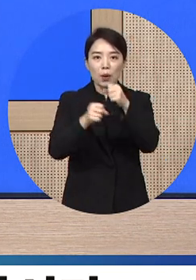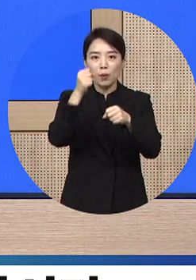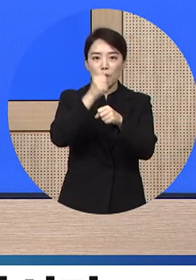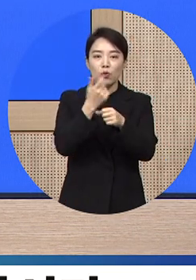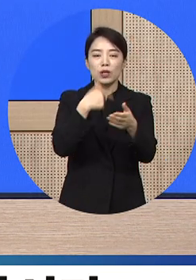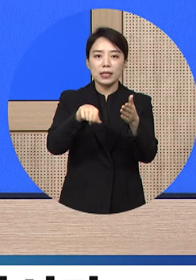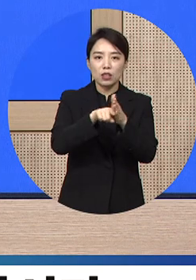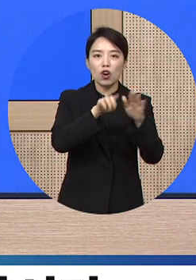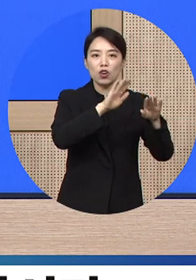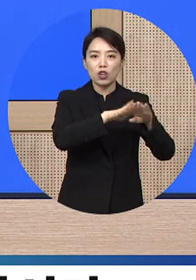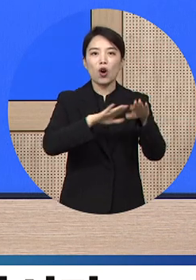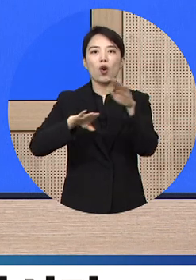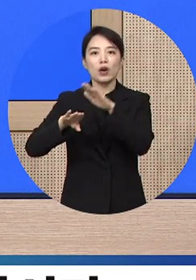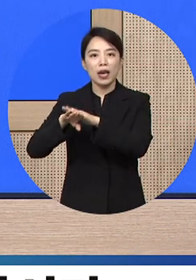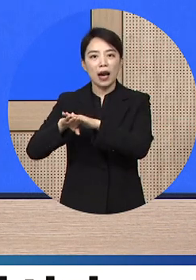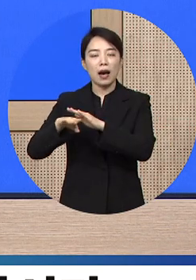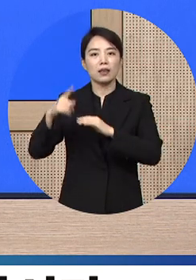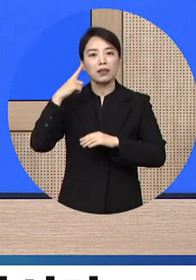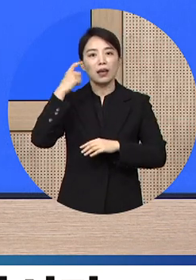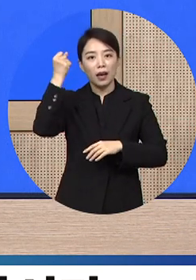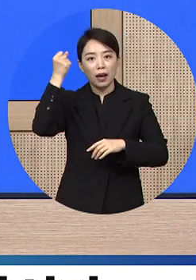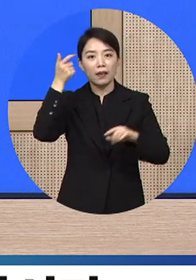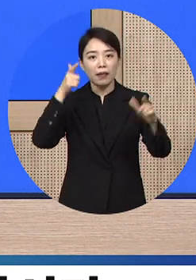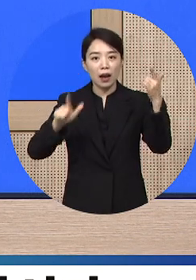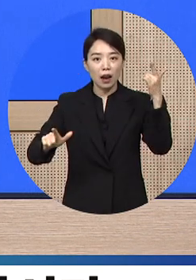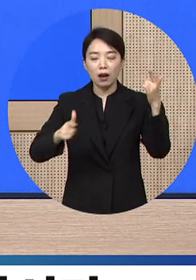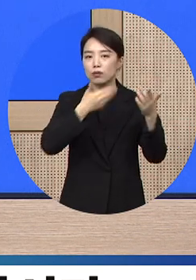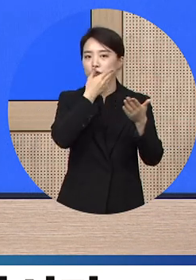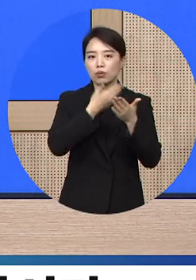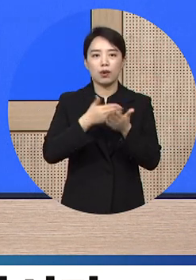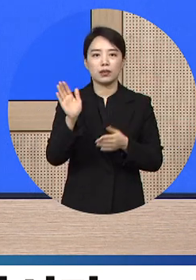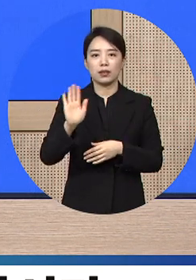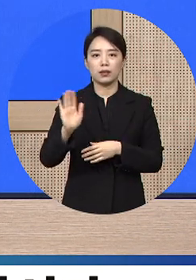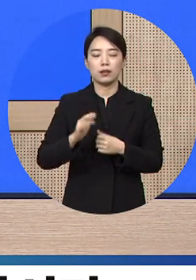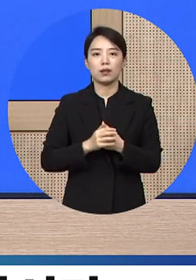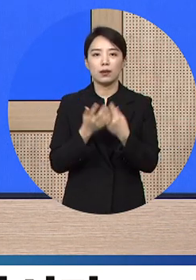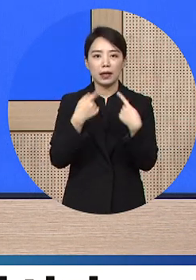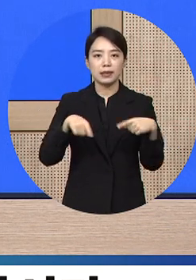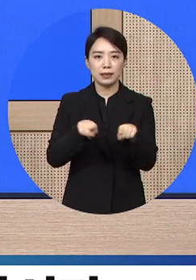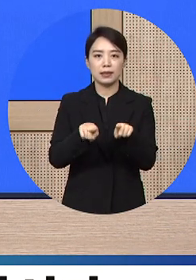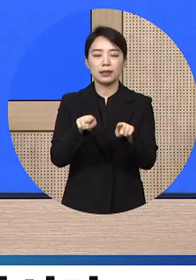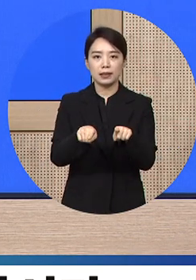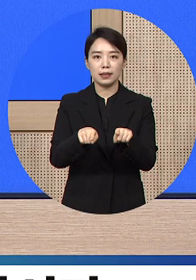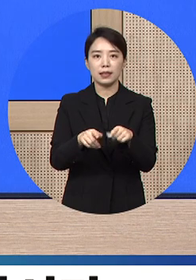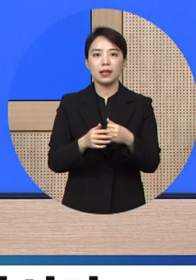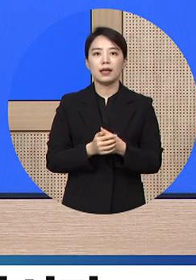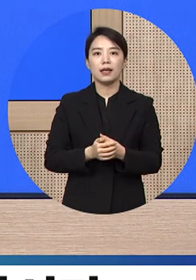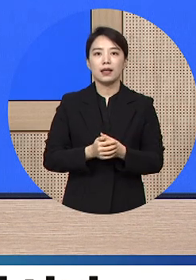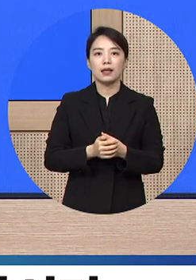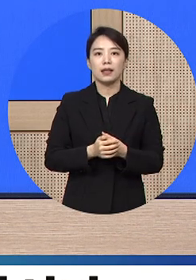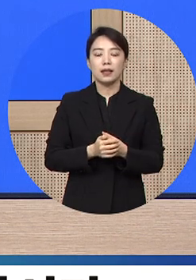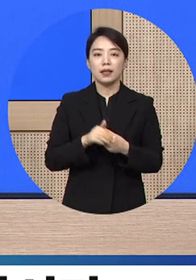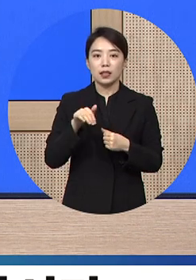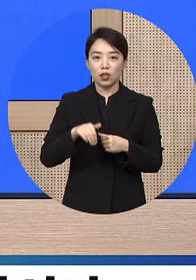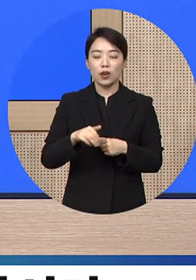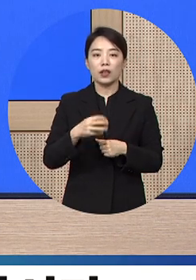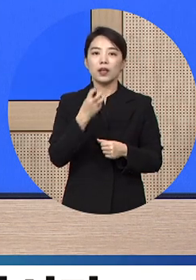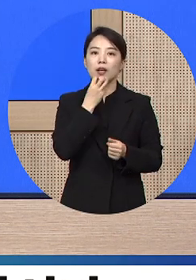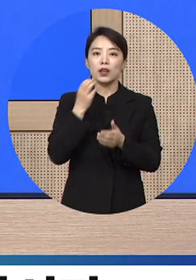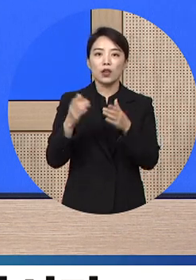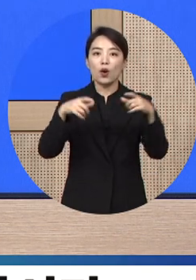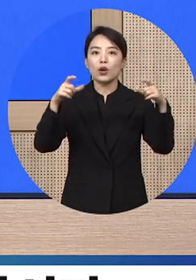여야와 당의 이념이 무슨 의미가 있겠습니까? 그와 같은 것들을 작은 대한민국 저희 경기도에서 그와